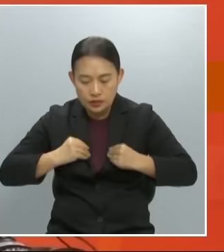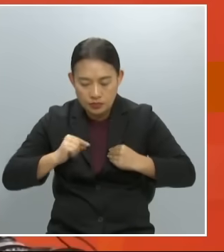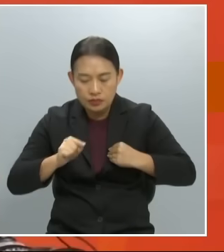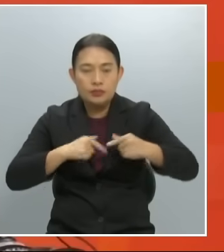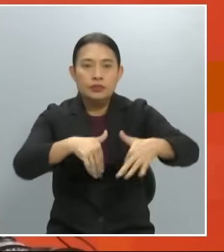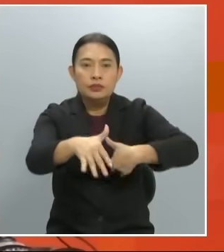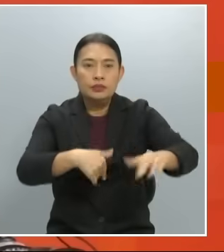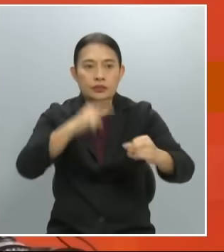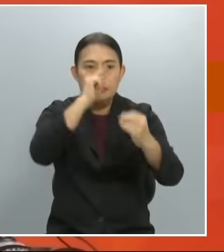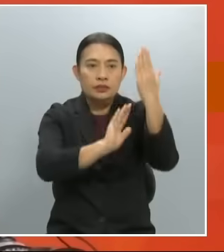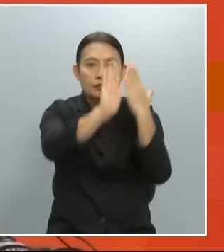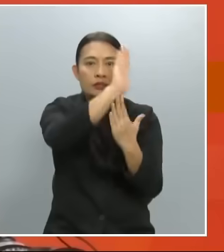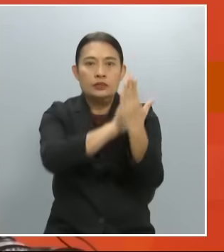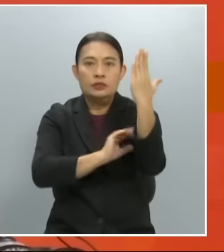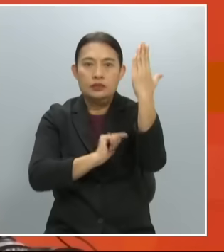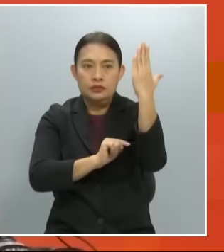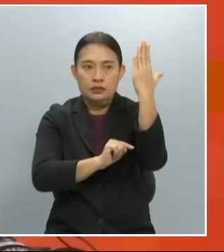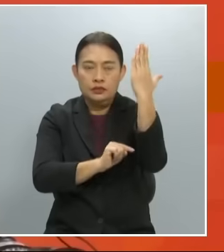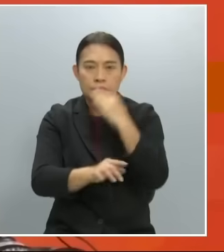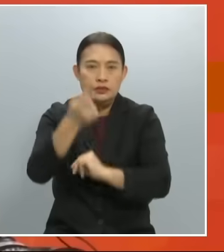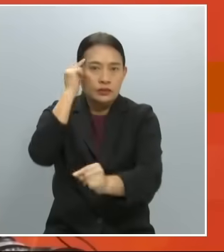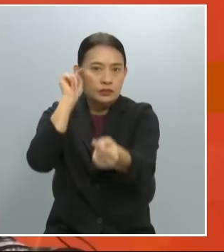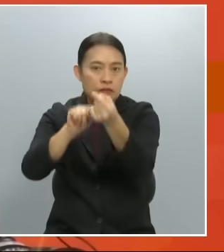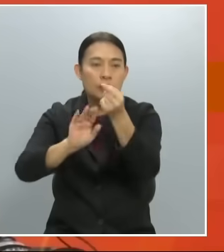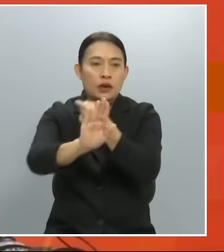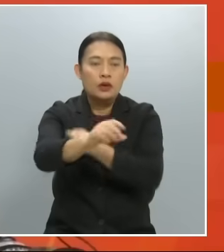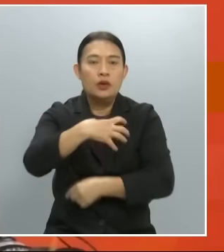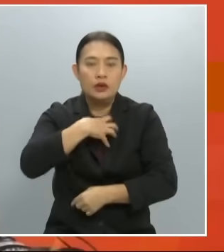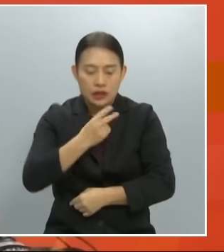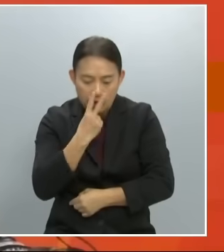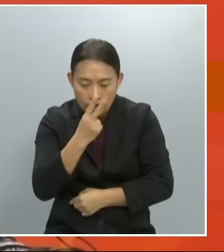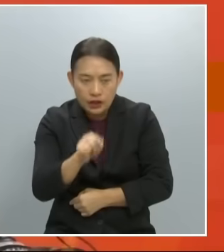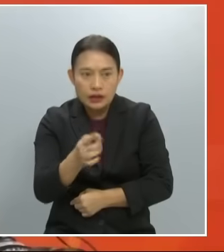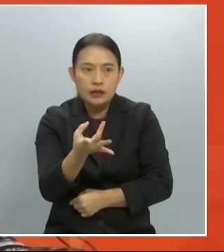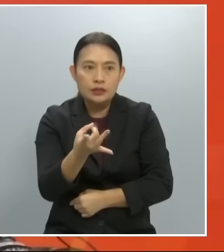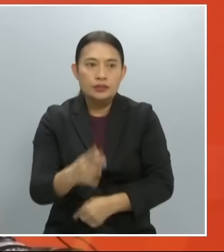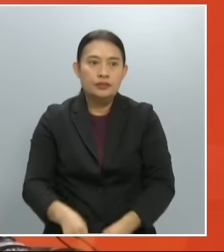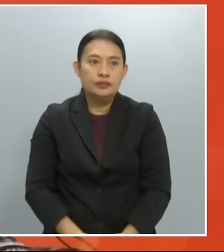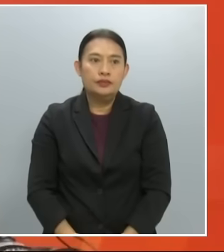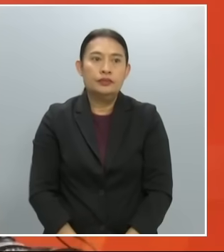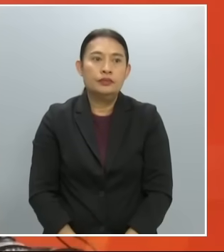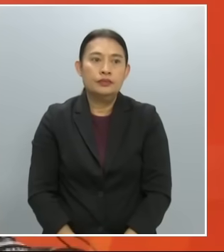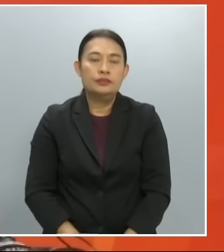ชนทั่วประเทศไทยได้ออกมาแสดงเจตจำนงของเขาแล้วว่าเขาต้องการที่จะเห็นอะไร